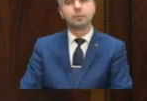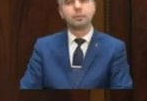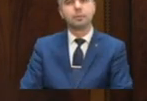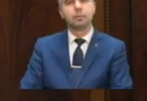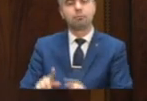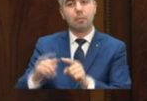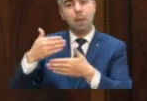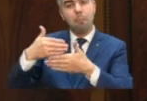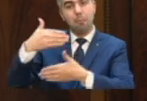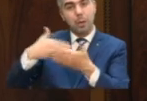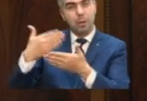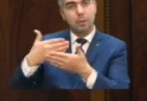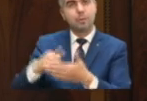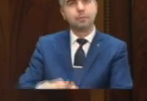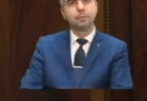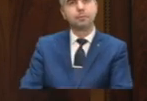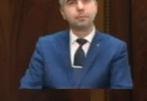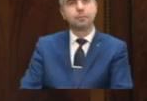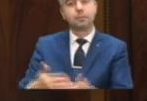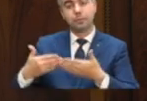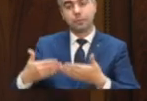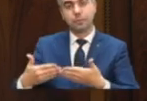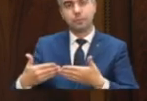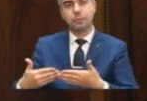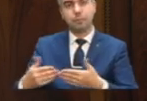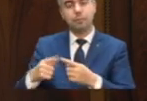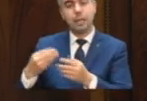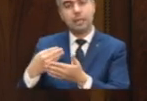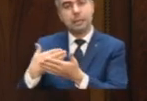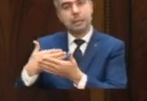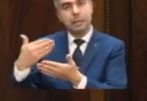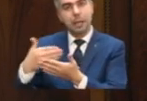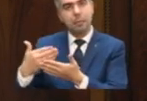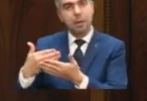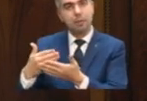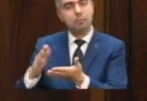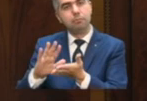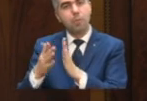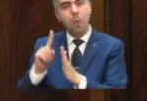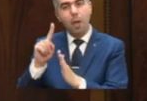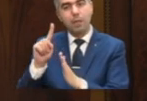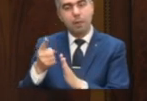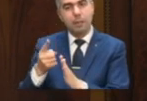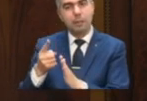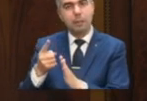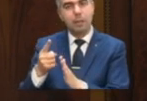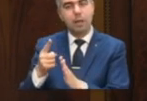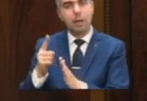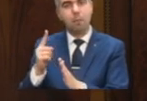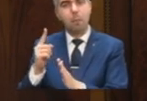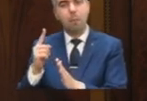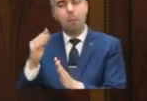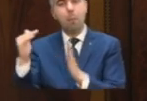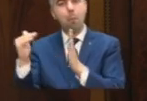البناء راه اليوم المؤشر ديال السيما راه اليوم شجلنا 1.2 مليون ديال الطن، مع العلم